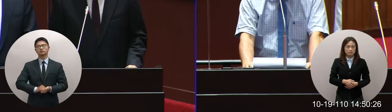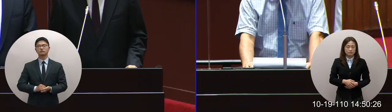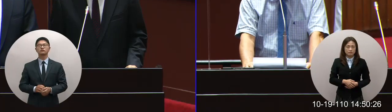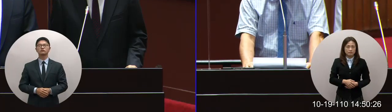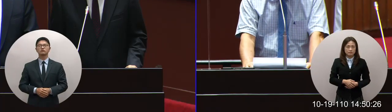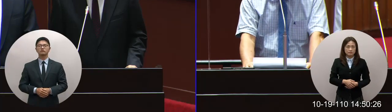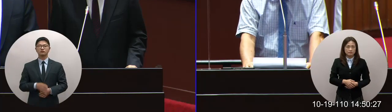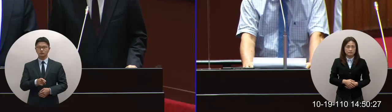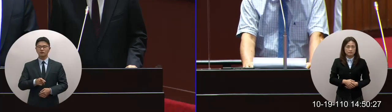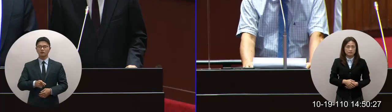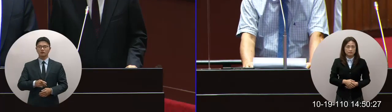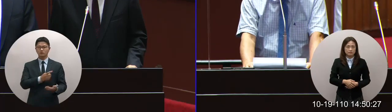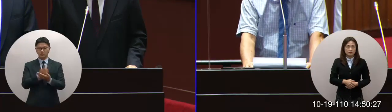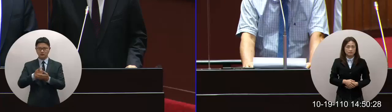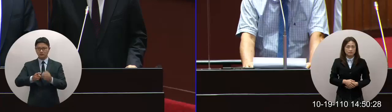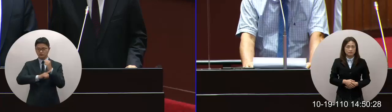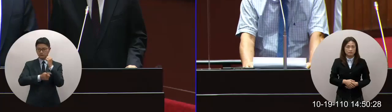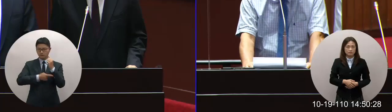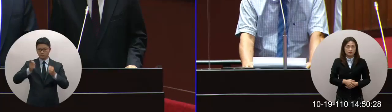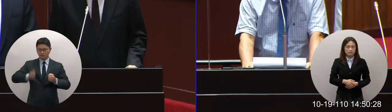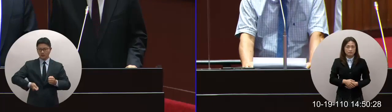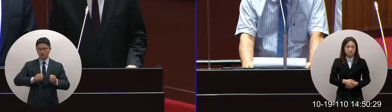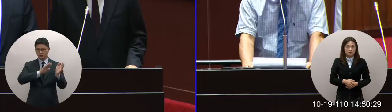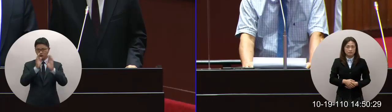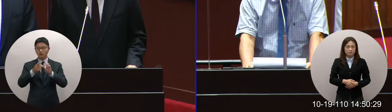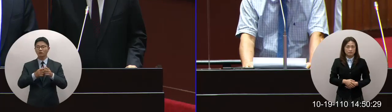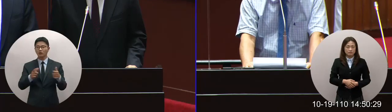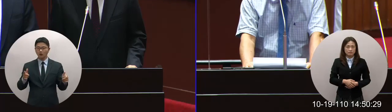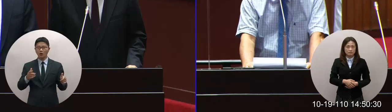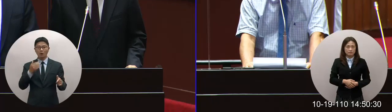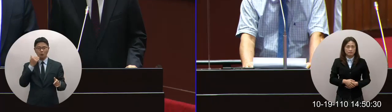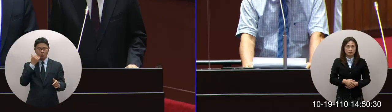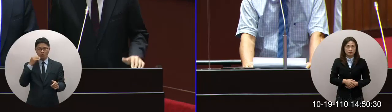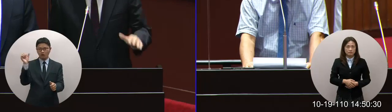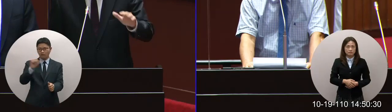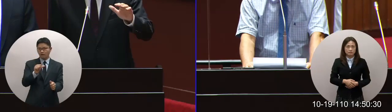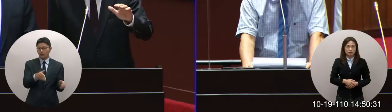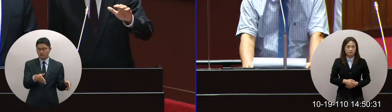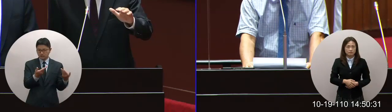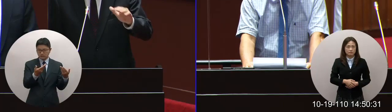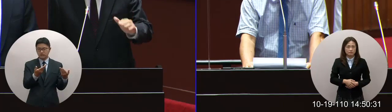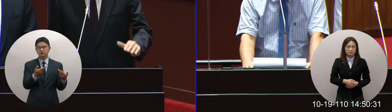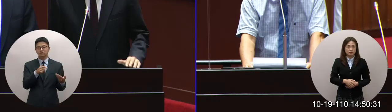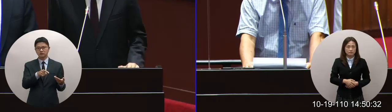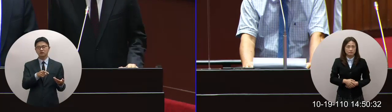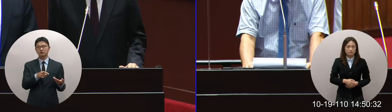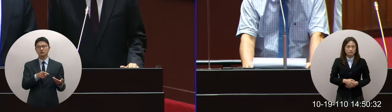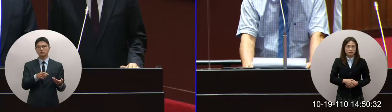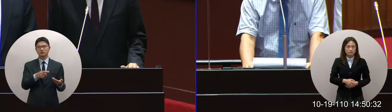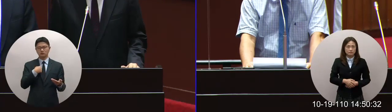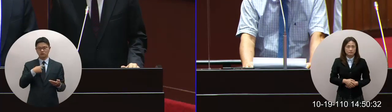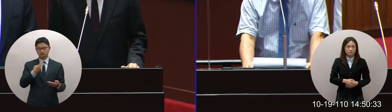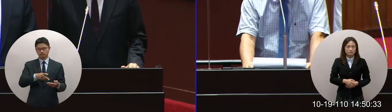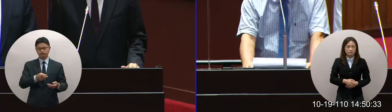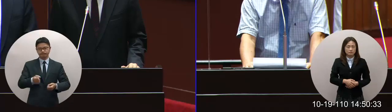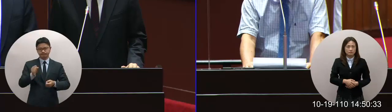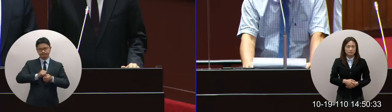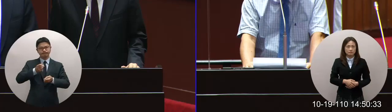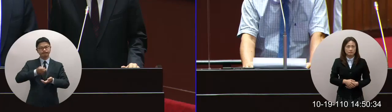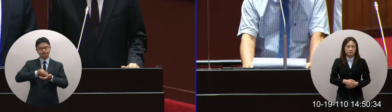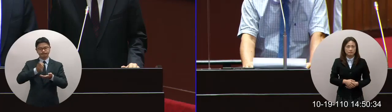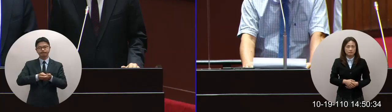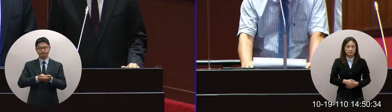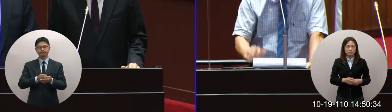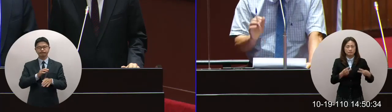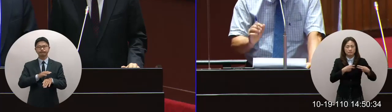案的一个判决的情形。那我们如果认为过低的话，我们从低度刑里面来提高。 那个